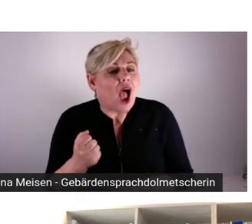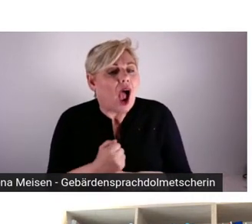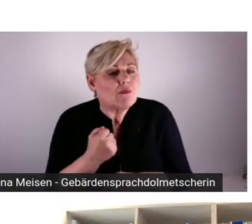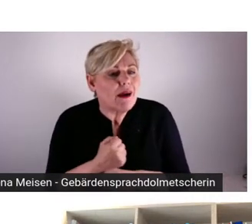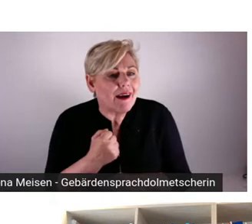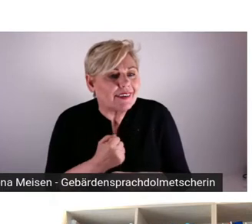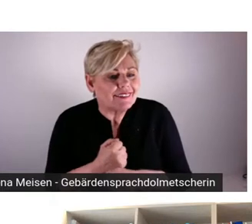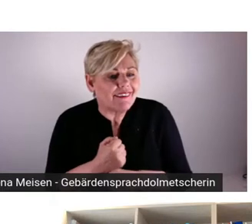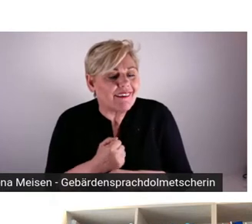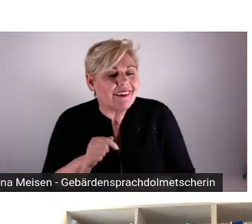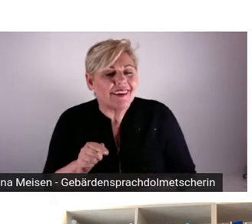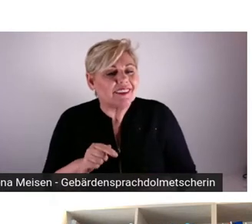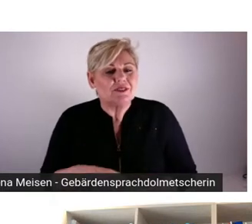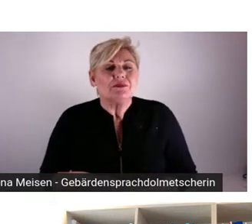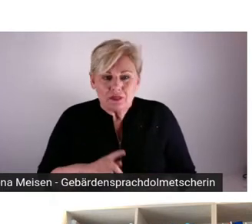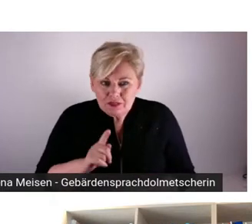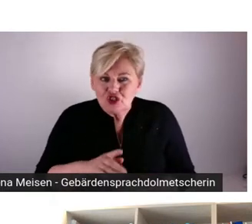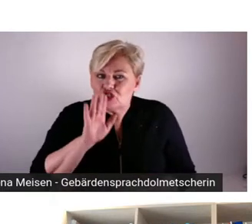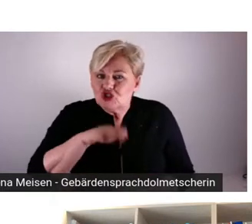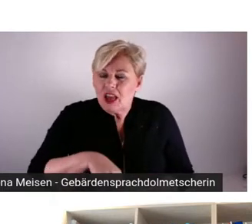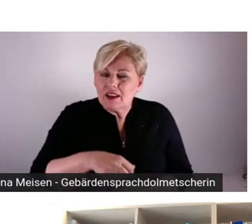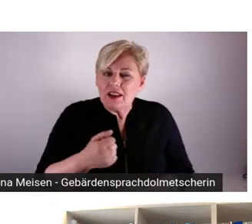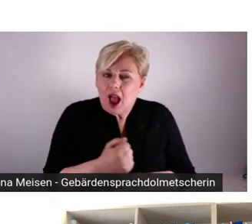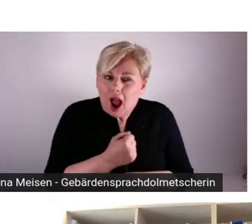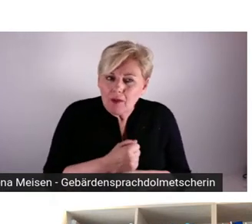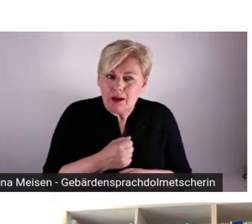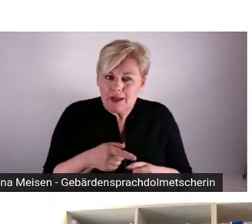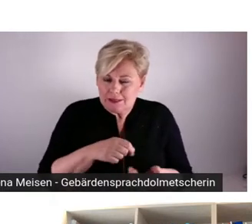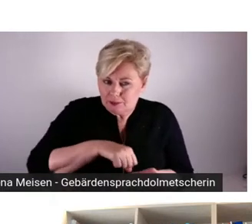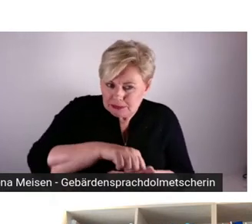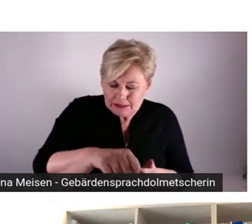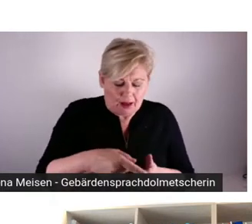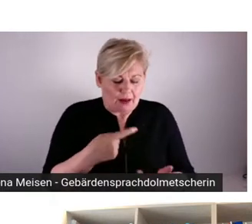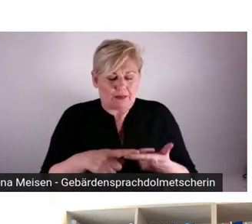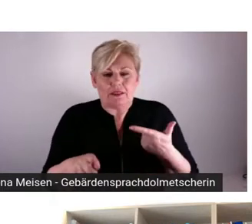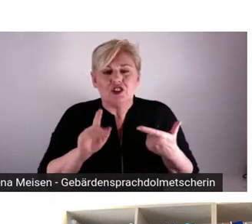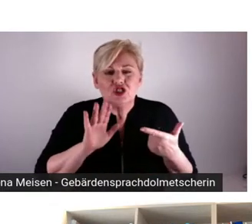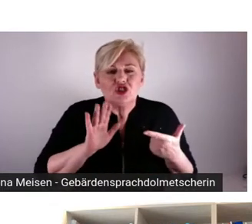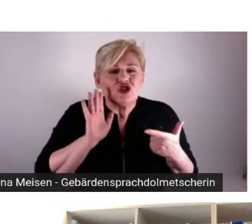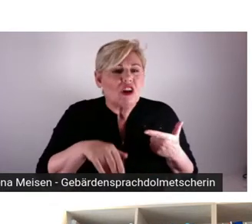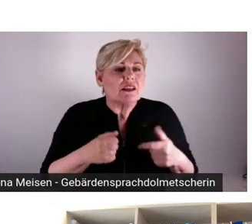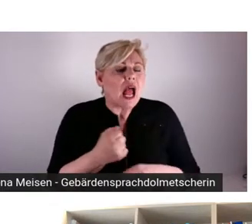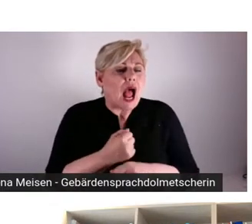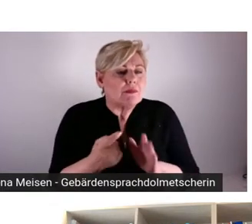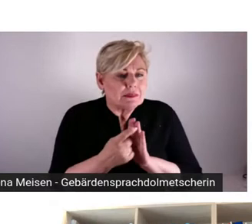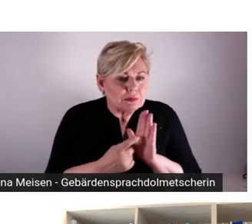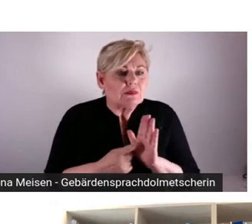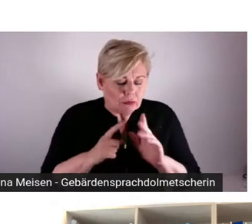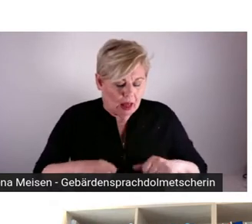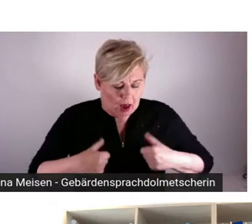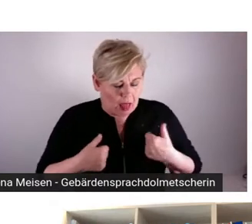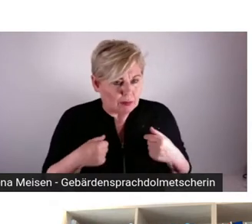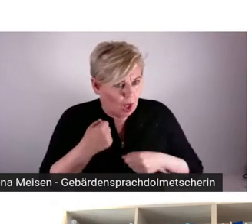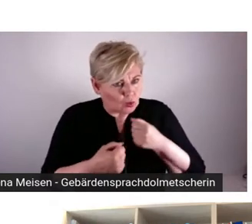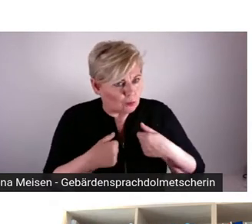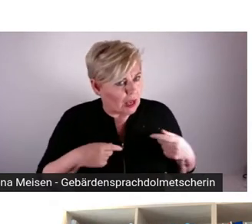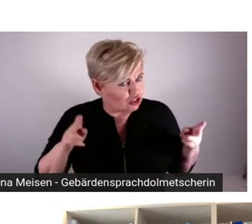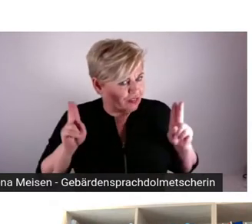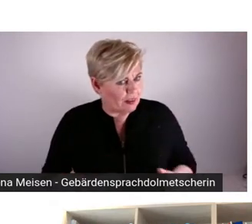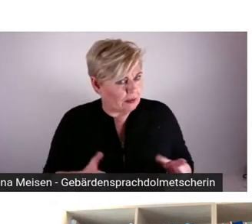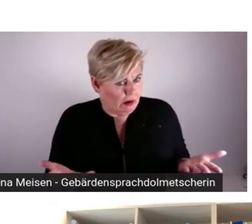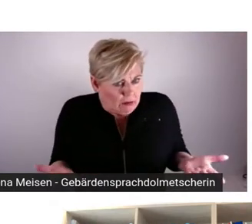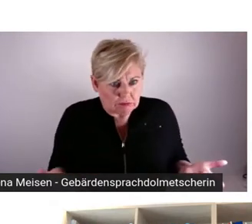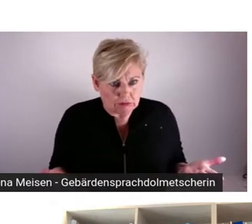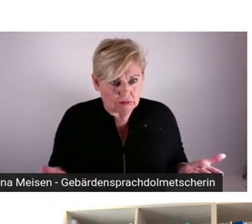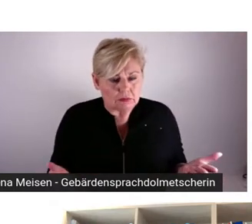daraus hilft, sondern schlecht bezahlte Arbeit, schlechte Arbeitsbedingungen führen eben zu einem kürzeren Leben. Und da kann man auch nicht an die